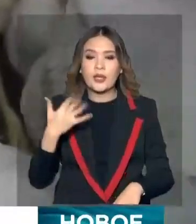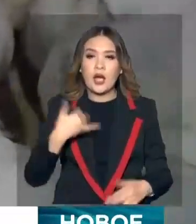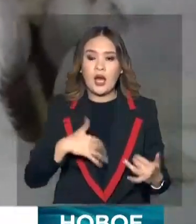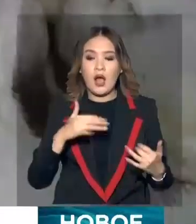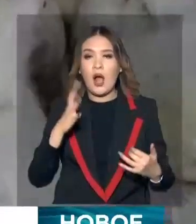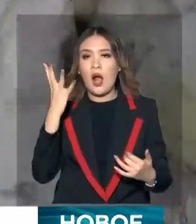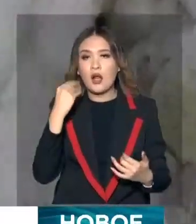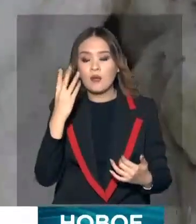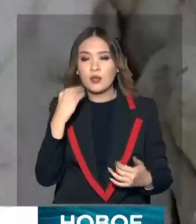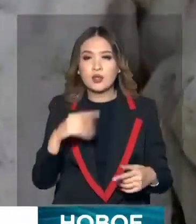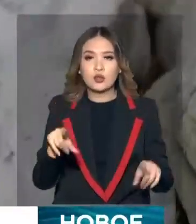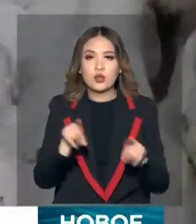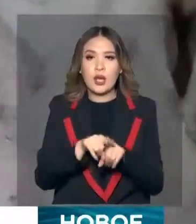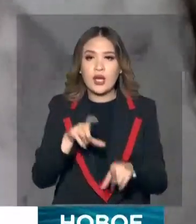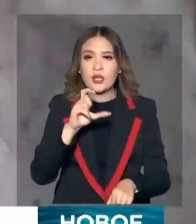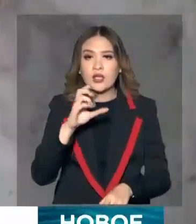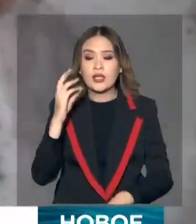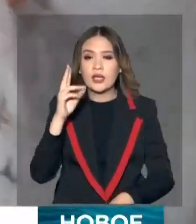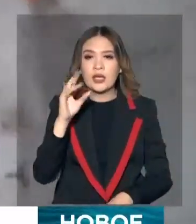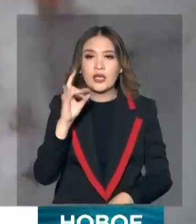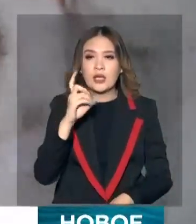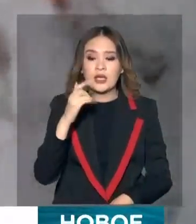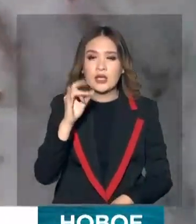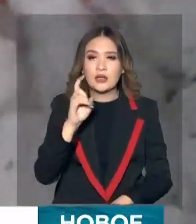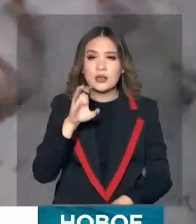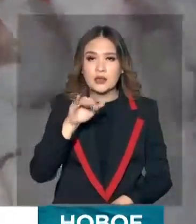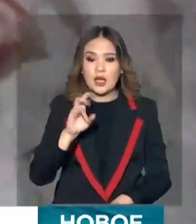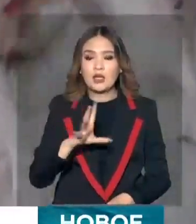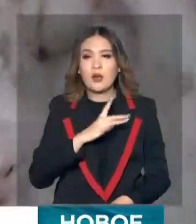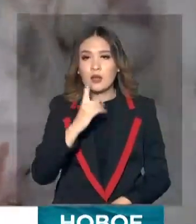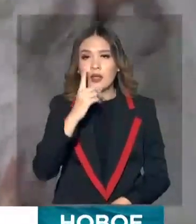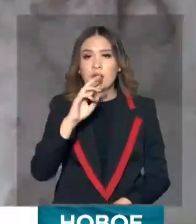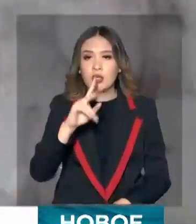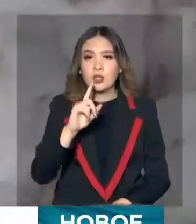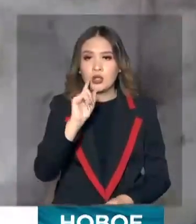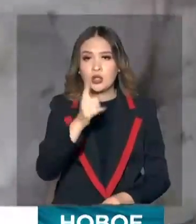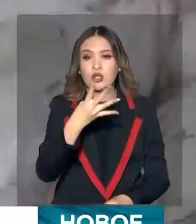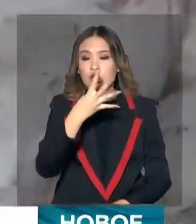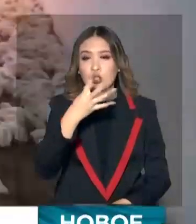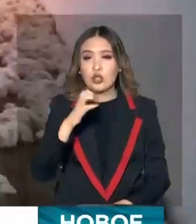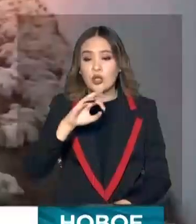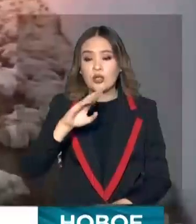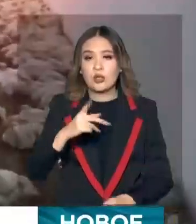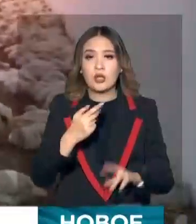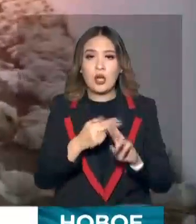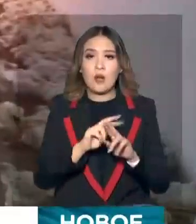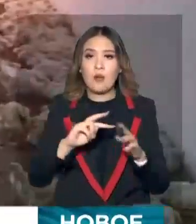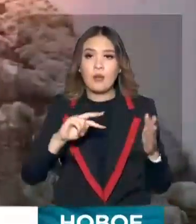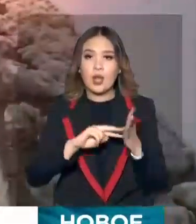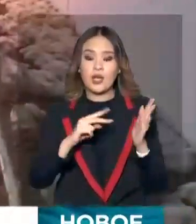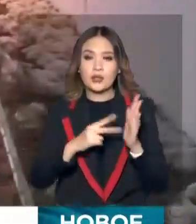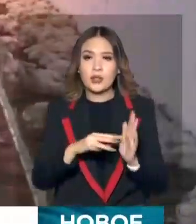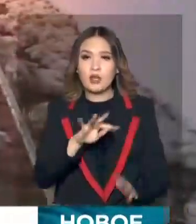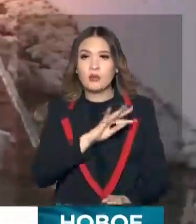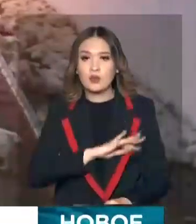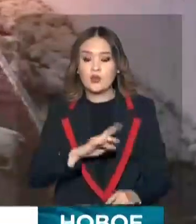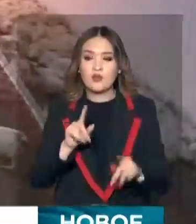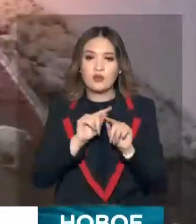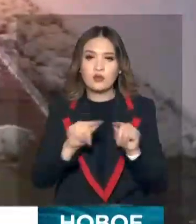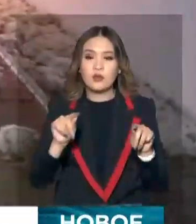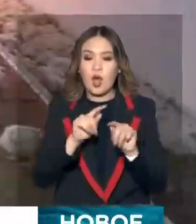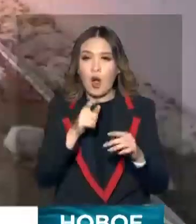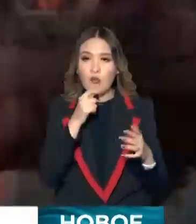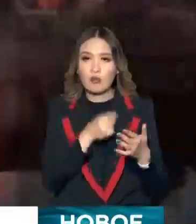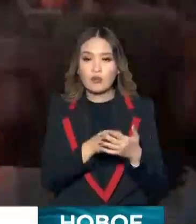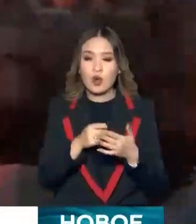и в Алматы, и даже на экспорт в Кыргызстан. Цена за килограмм при этом всего 1400 тенге. В планах предпринимателей заняться выпуском кормов